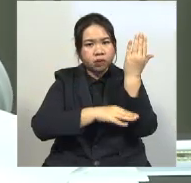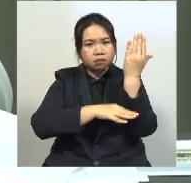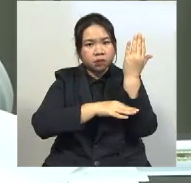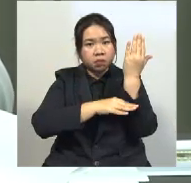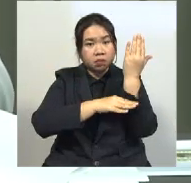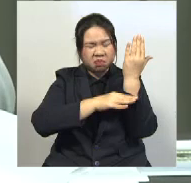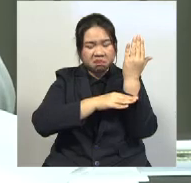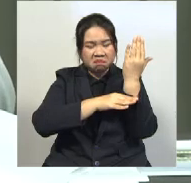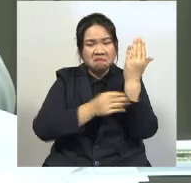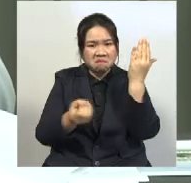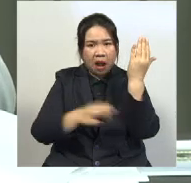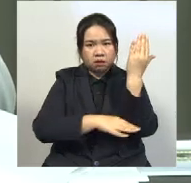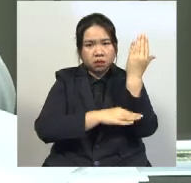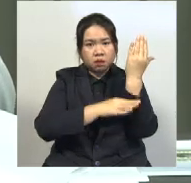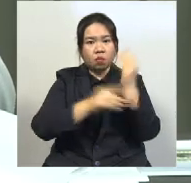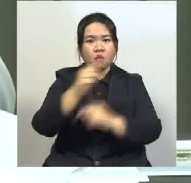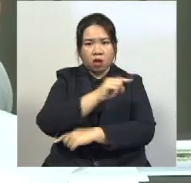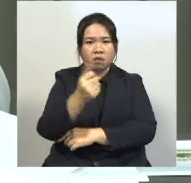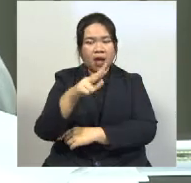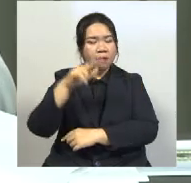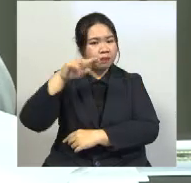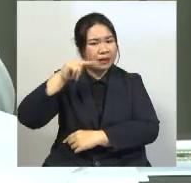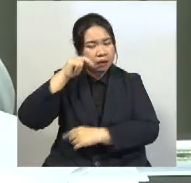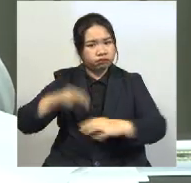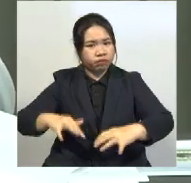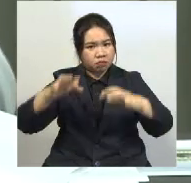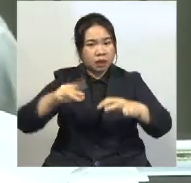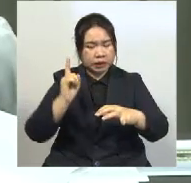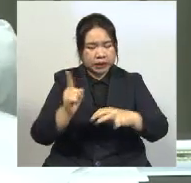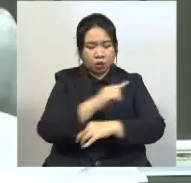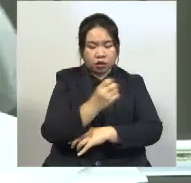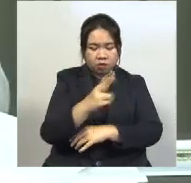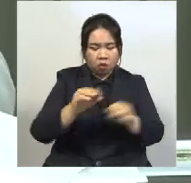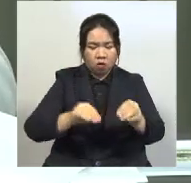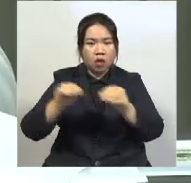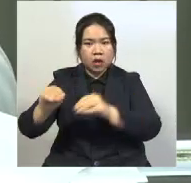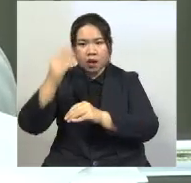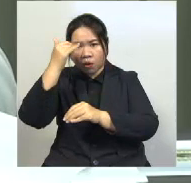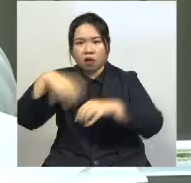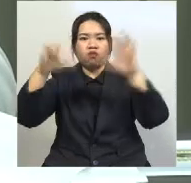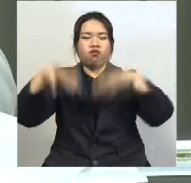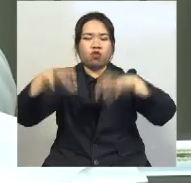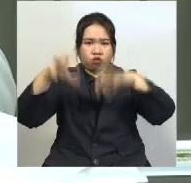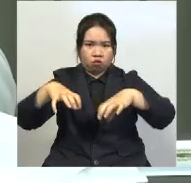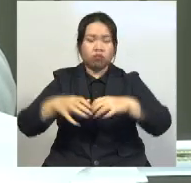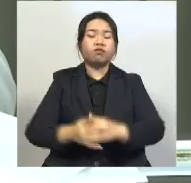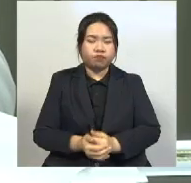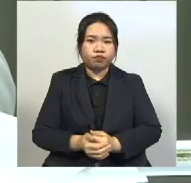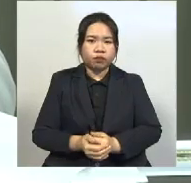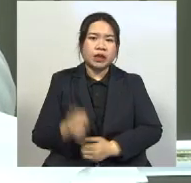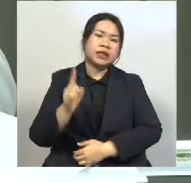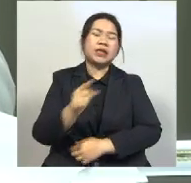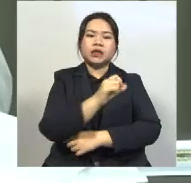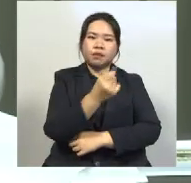สูงสุดหรือว่าพีคในช่วงวันที่13มันเลื่อนไปอีกวันนึงนะครับเพราะไม่มีฝนเข้ามาเพิ่มตอนแรกบอกขึ้น11